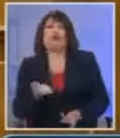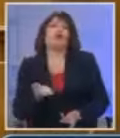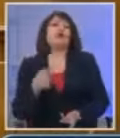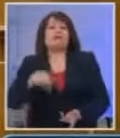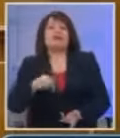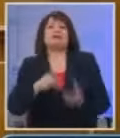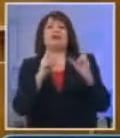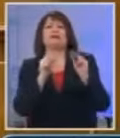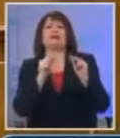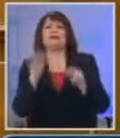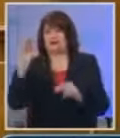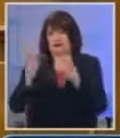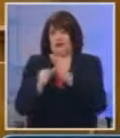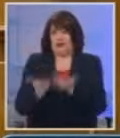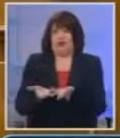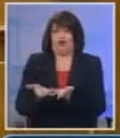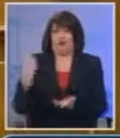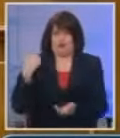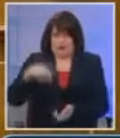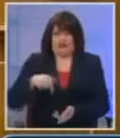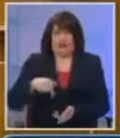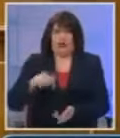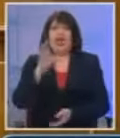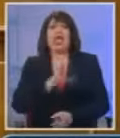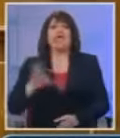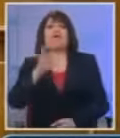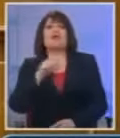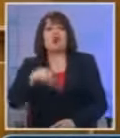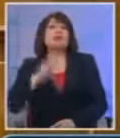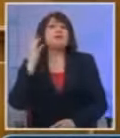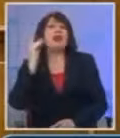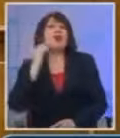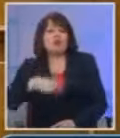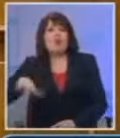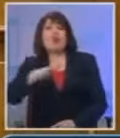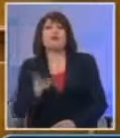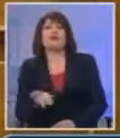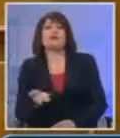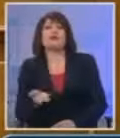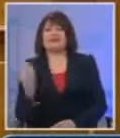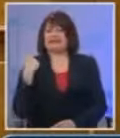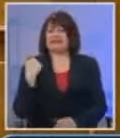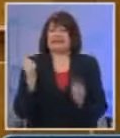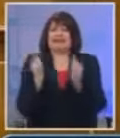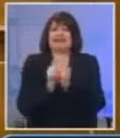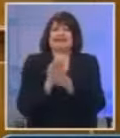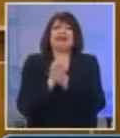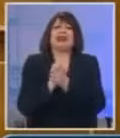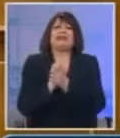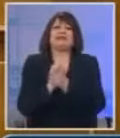τη σημερινή ημέρα, κυρία Πρόεδρος? Η Ευρώπη όλη δεν μας ακούει σήμερα? Ζητάτε συνένεση και τι φέρατε